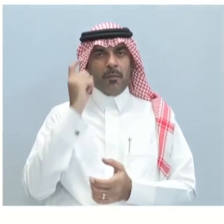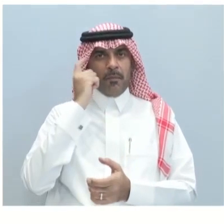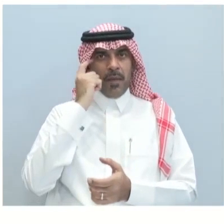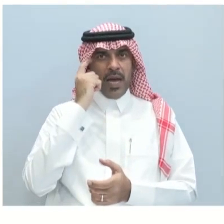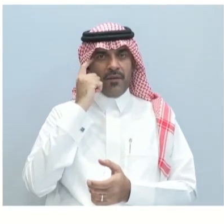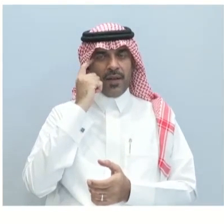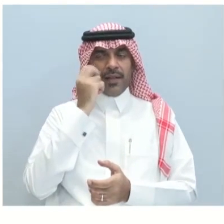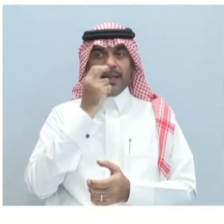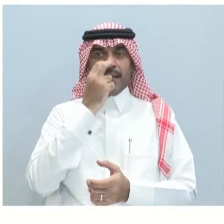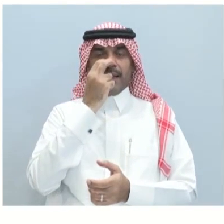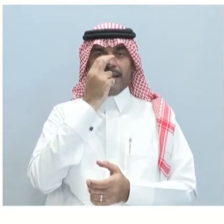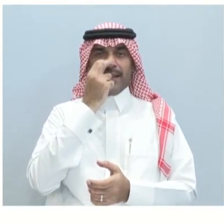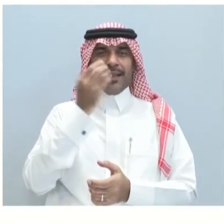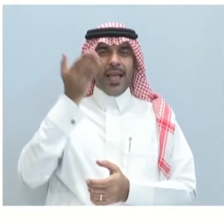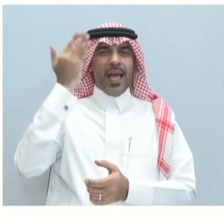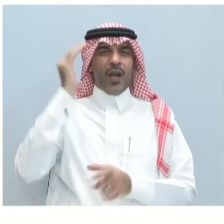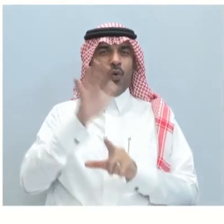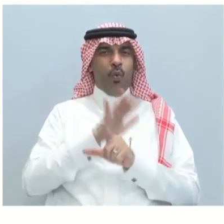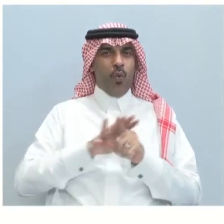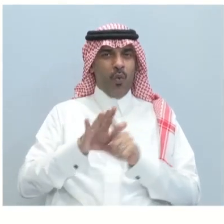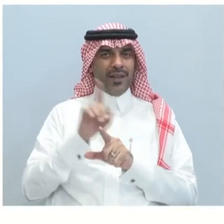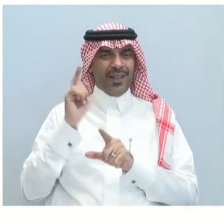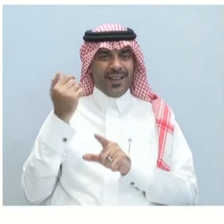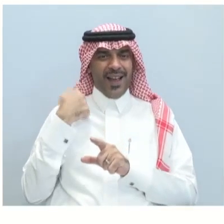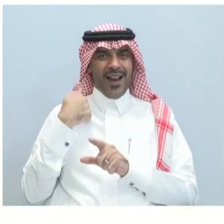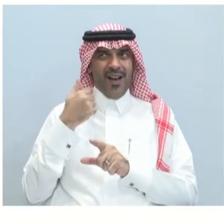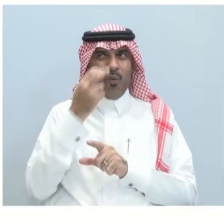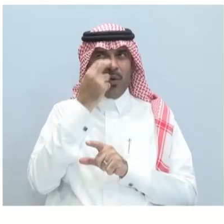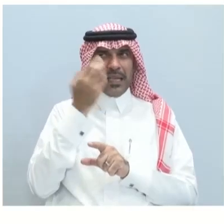تاريخ وطني وتراث الحضاري